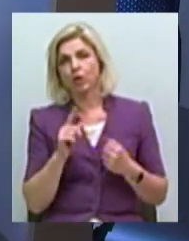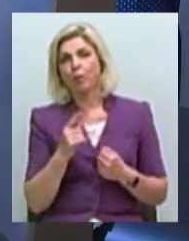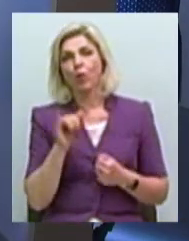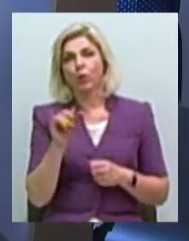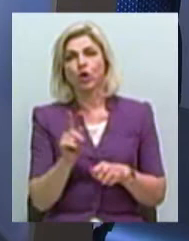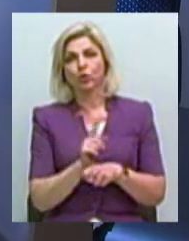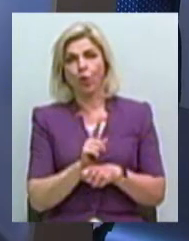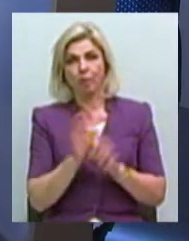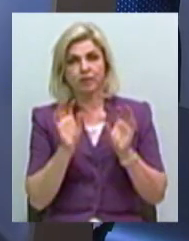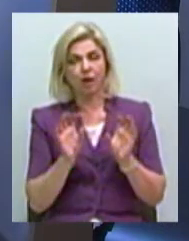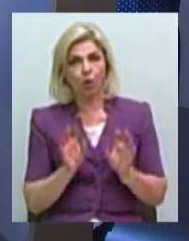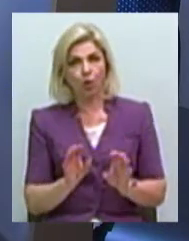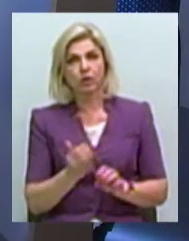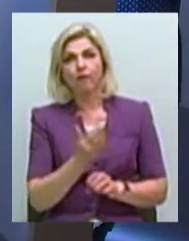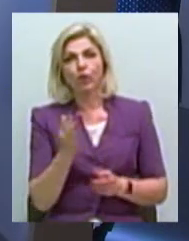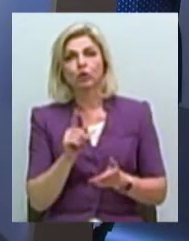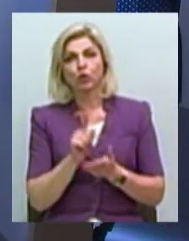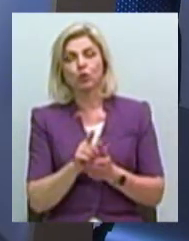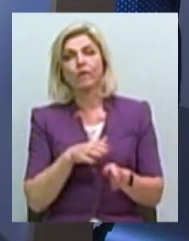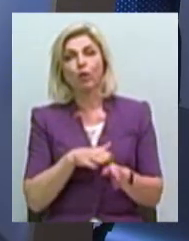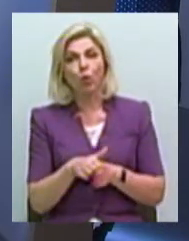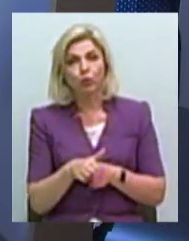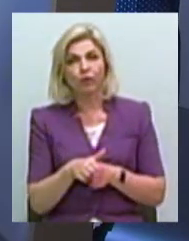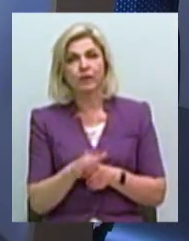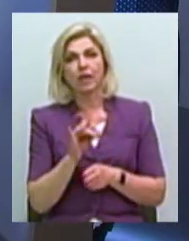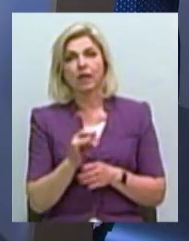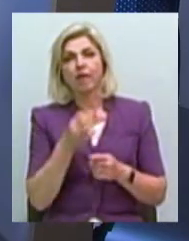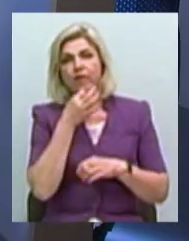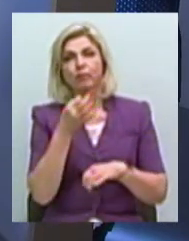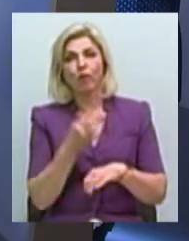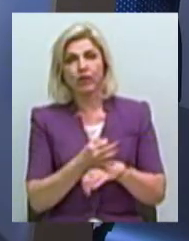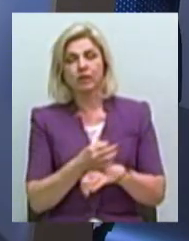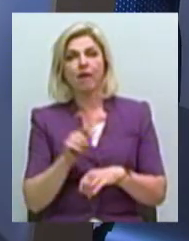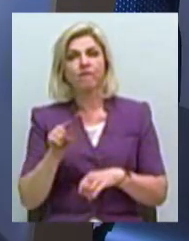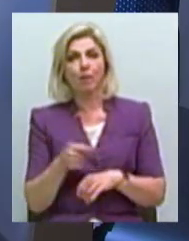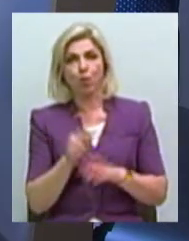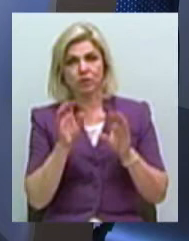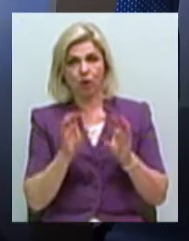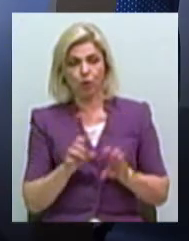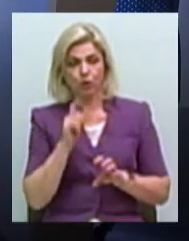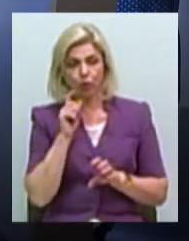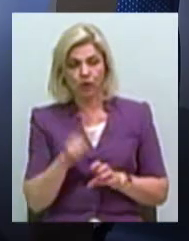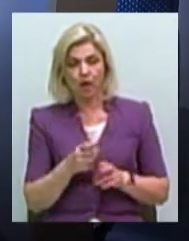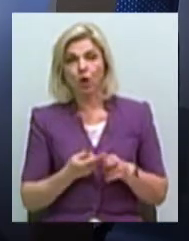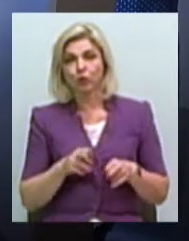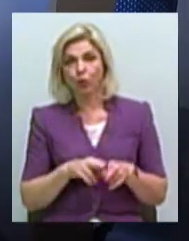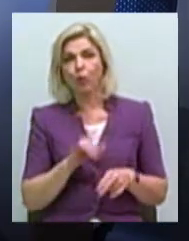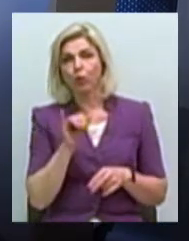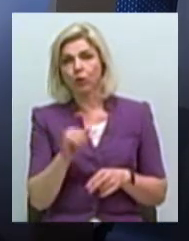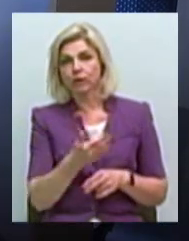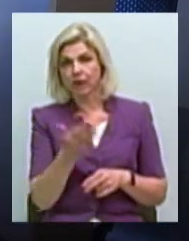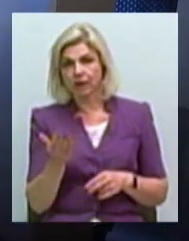норма закону, вони просто мають виконувати і відповідати вимогам закону України. Тому в них я